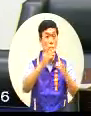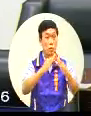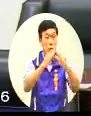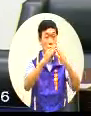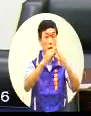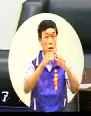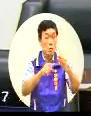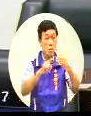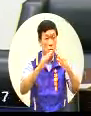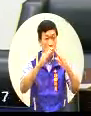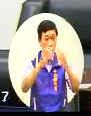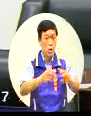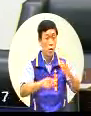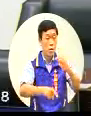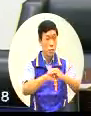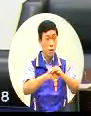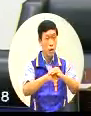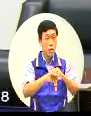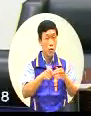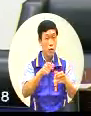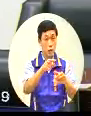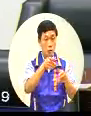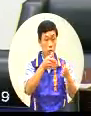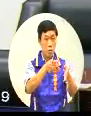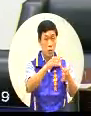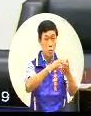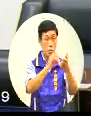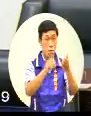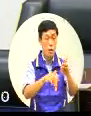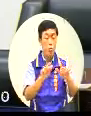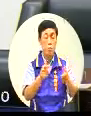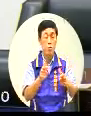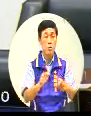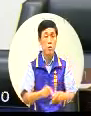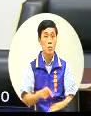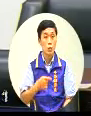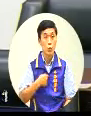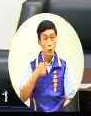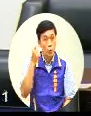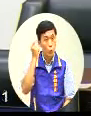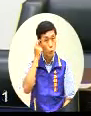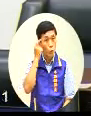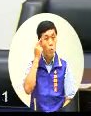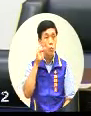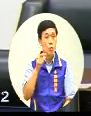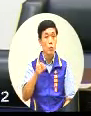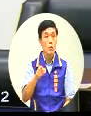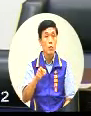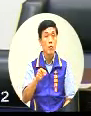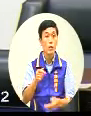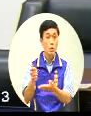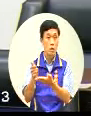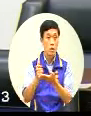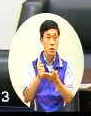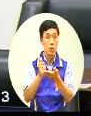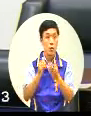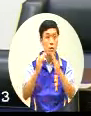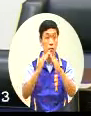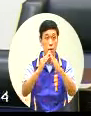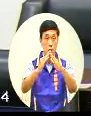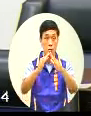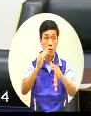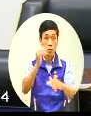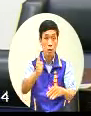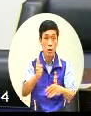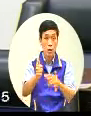所以我们就必须要让他拆掉。所以我想这个部分是不是请我们是市长这边，你是不是有